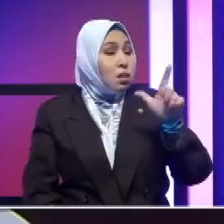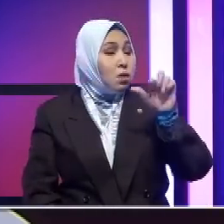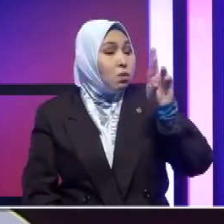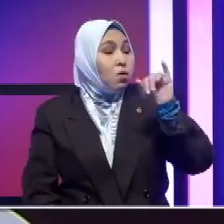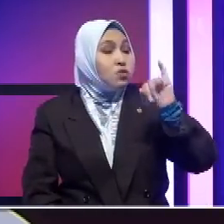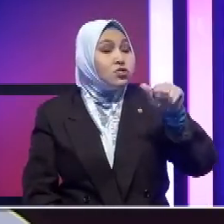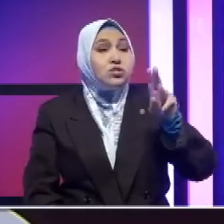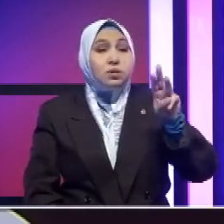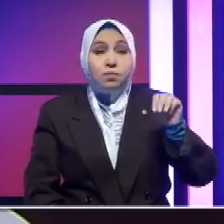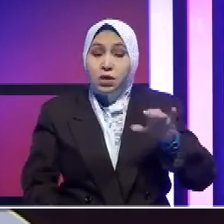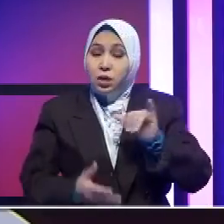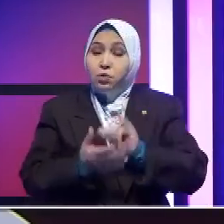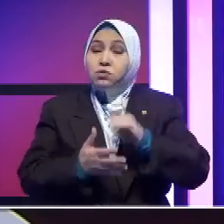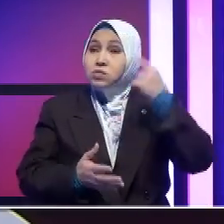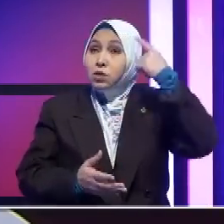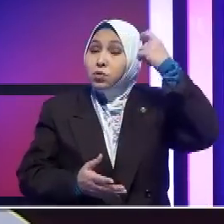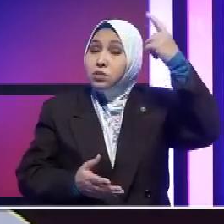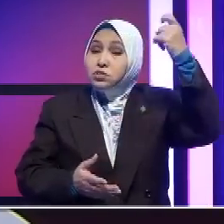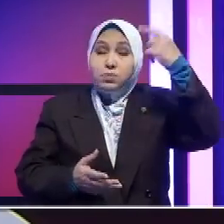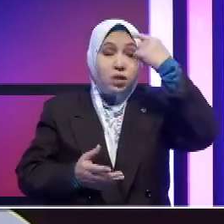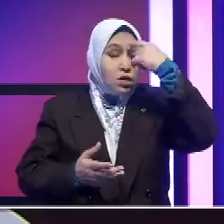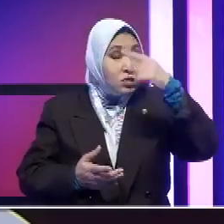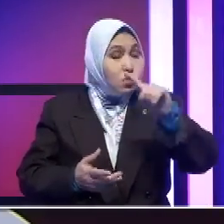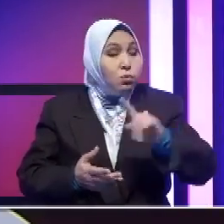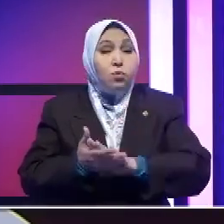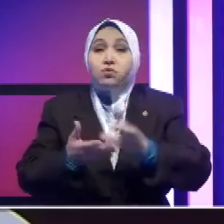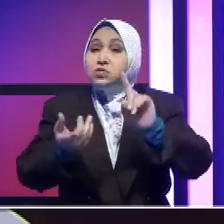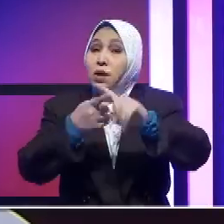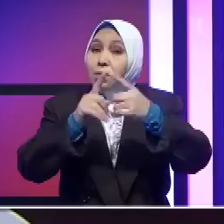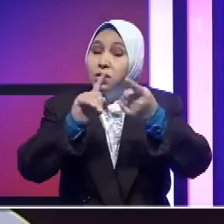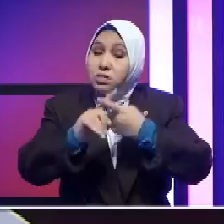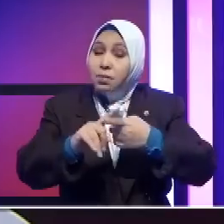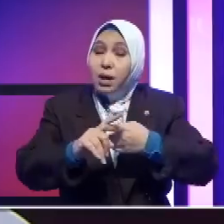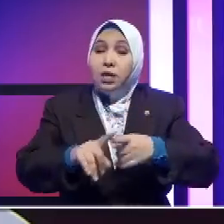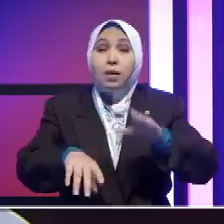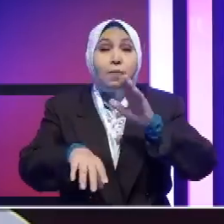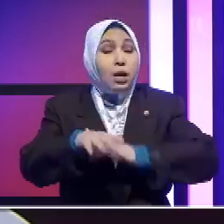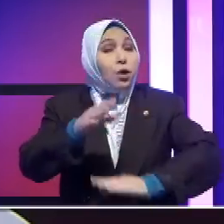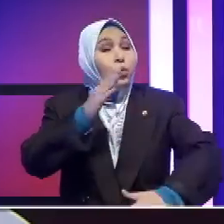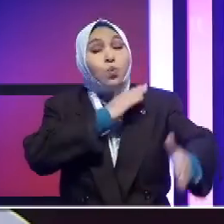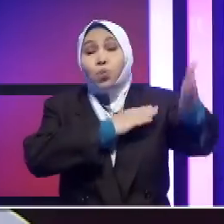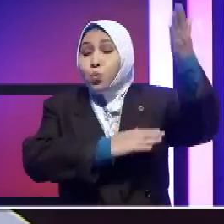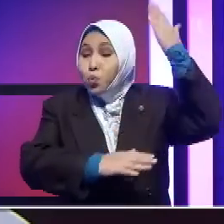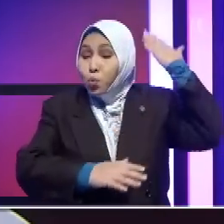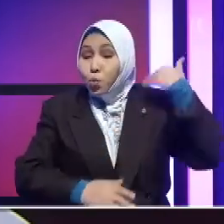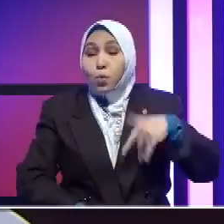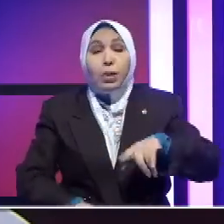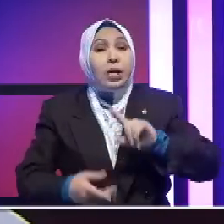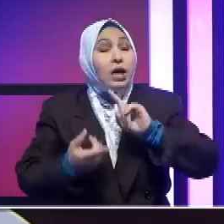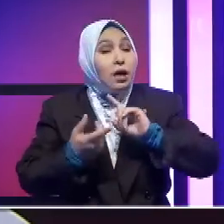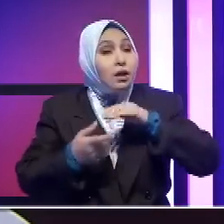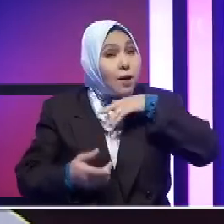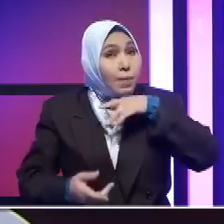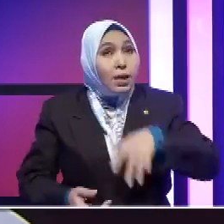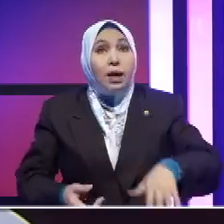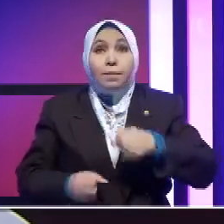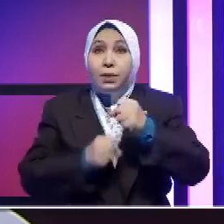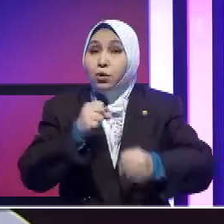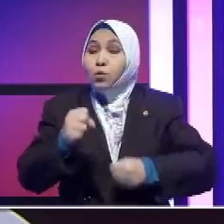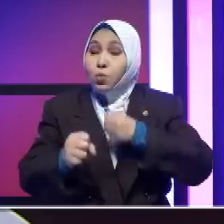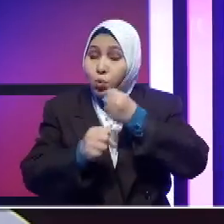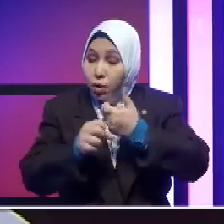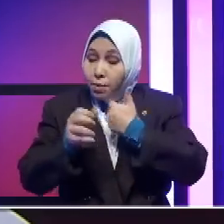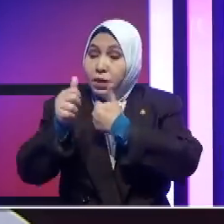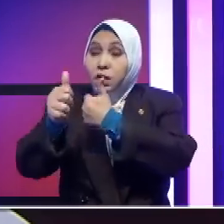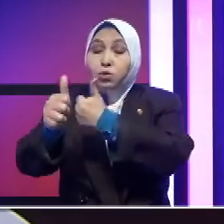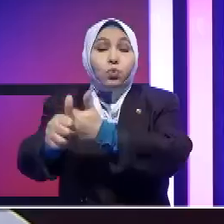sebagai satu inspirasi juga kepada sahabat-sahabat pada zaman Nabi sallallahu alaihi wasallam, dan juga kepada kita yang mengikuti, yang